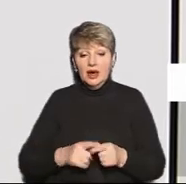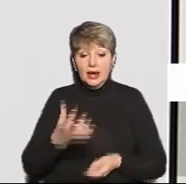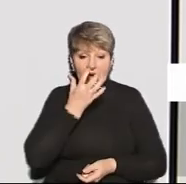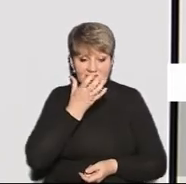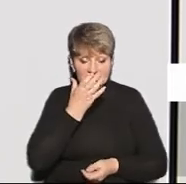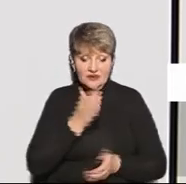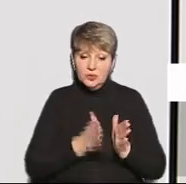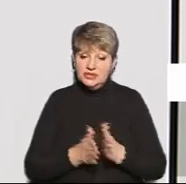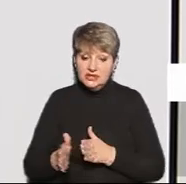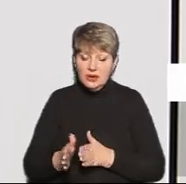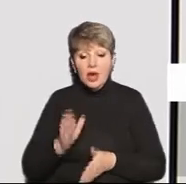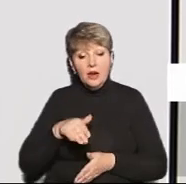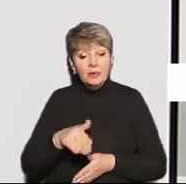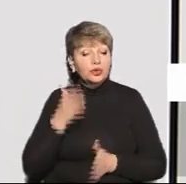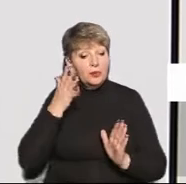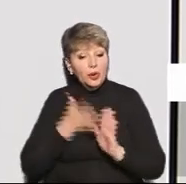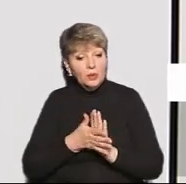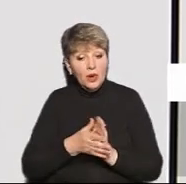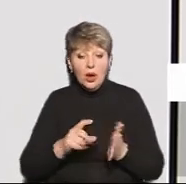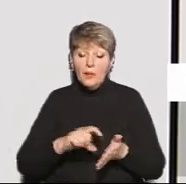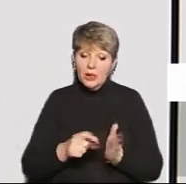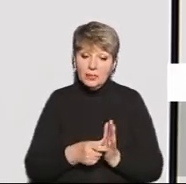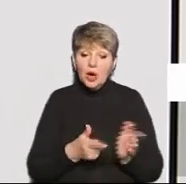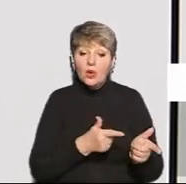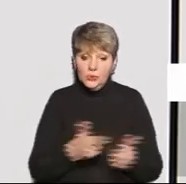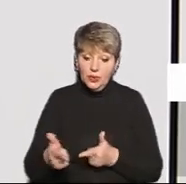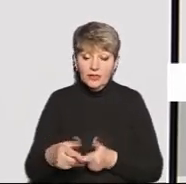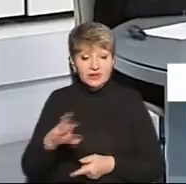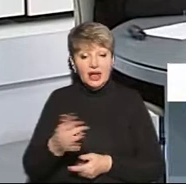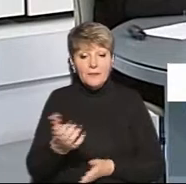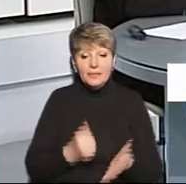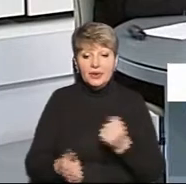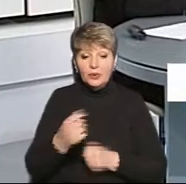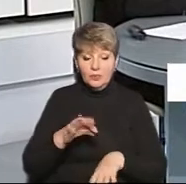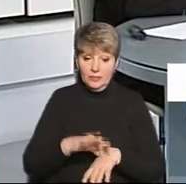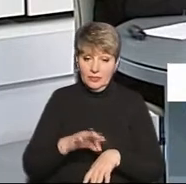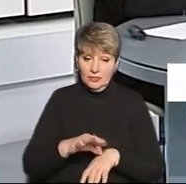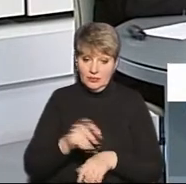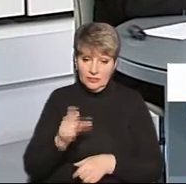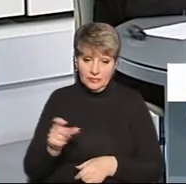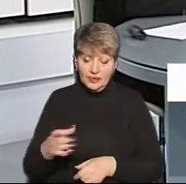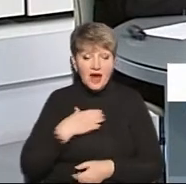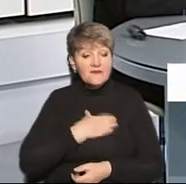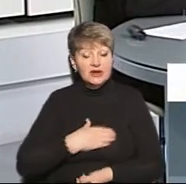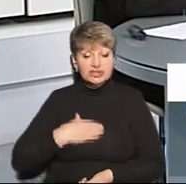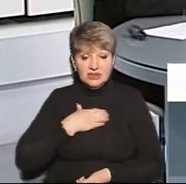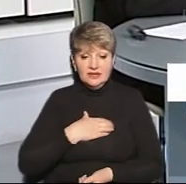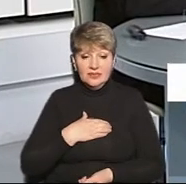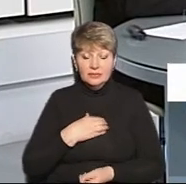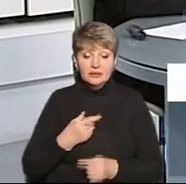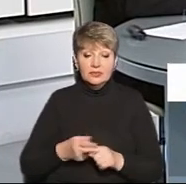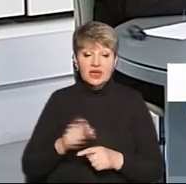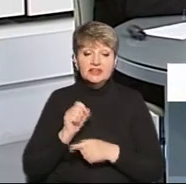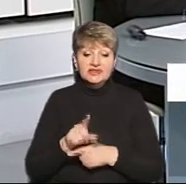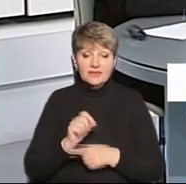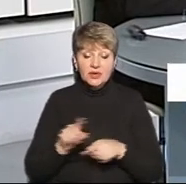розуміти, наскільки саме приміщення готове для прийняття хворих. Ще навіть більш важливішим питанням